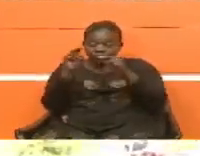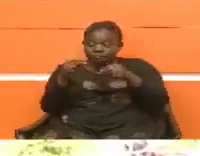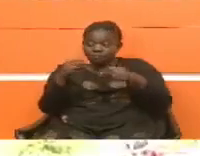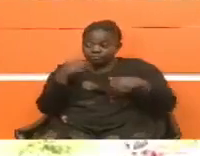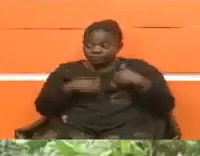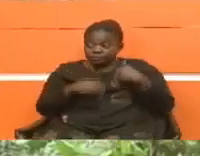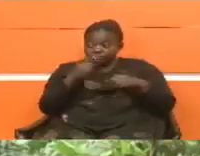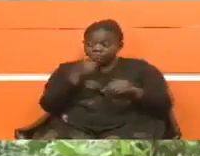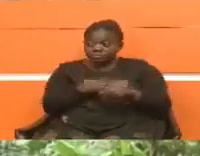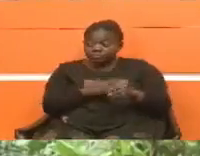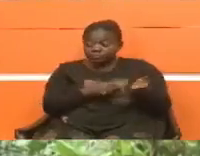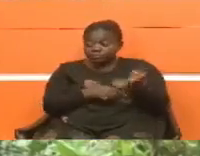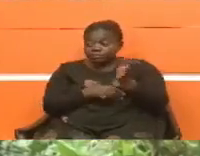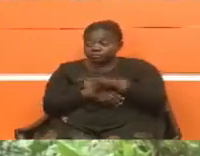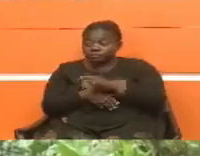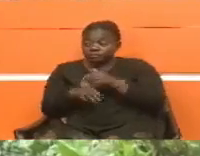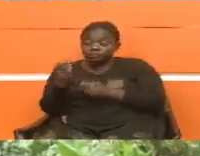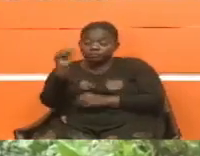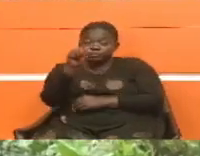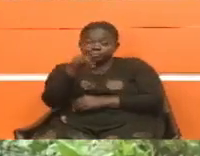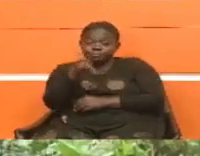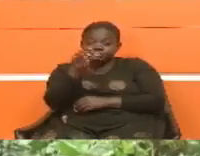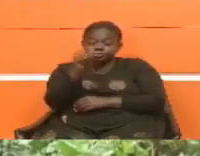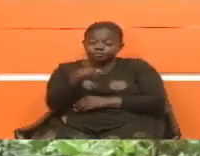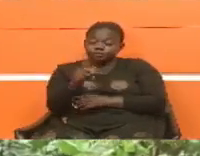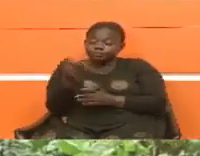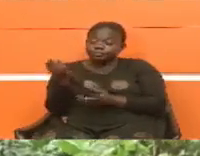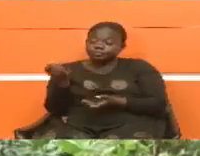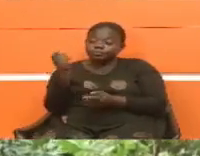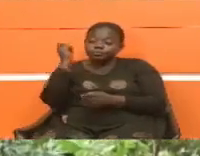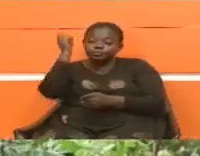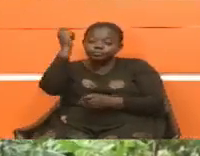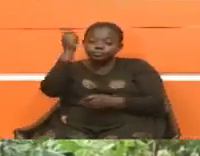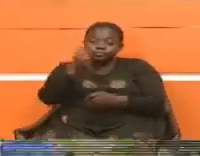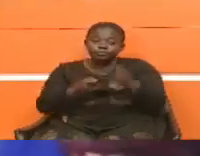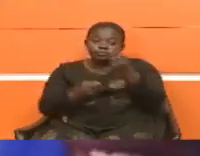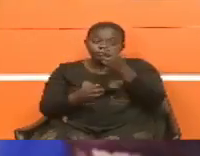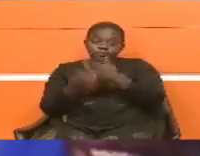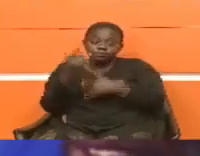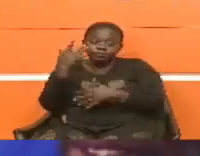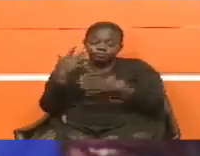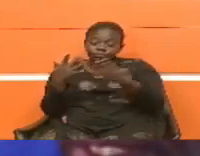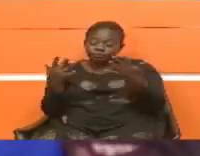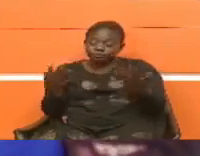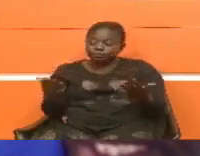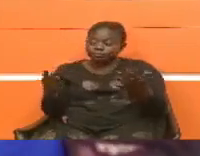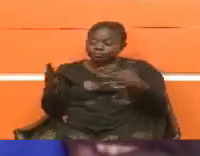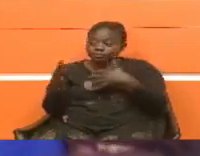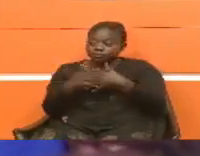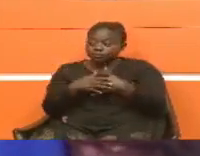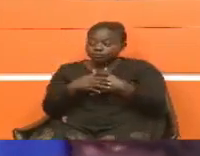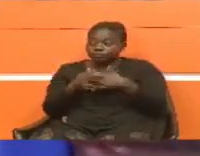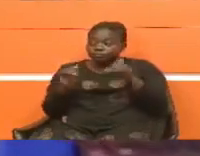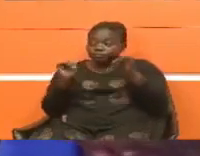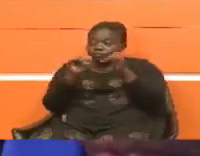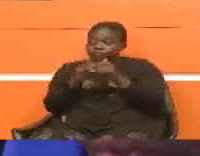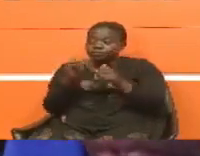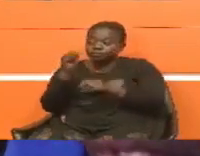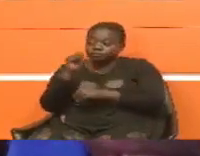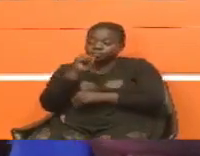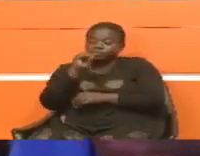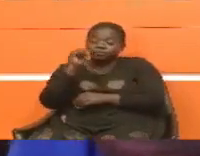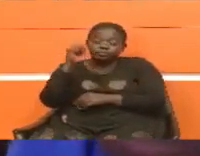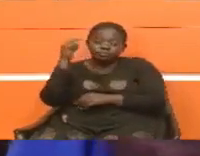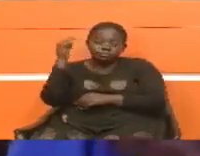bw'anaaba azikomyawo. N'abadiventi ku kkanisa y'e Namugongo beetabye mu kusinza kwa sabbiiti okw'okuggalawo olusisira lw'ebyenjiri nga lwatambulidde ku